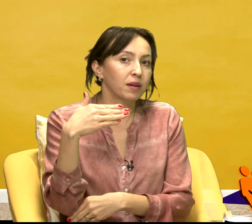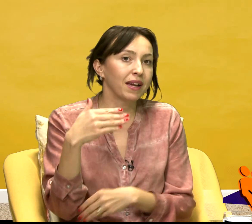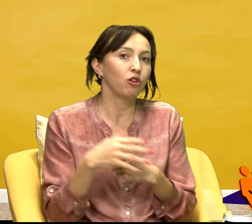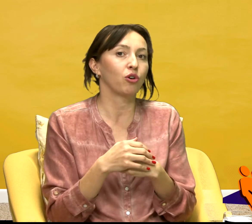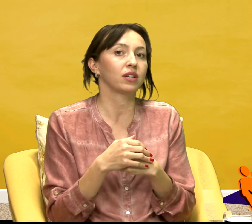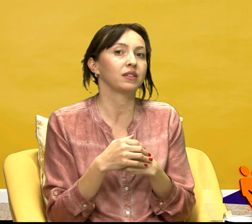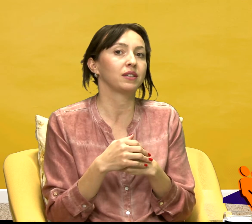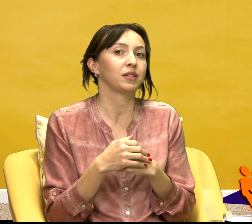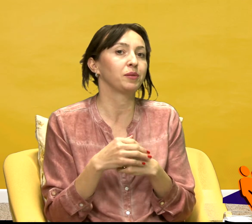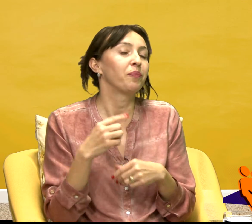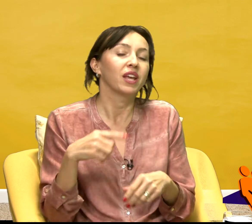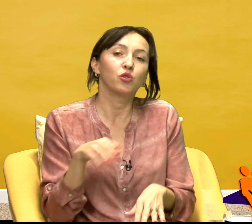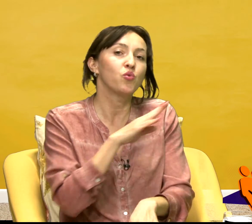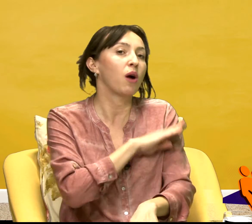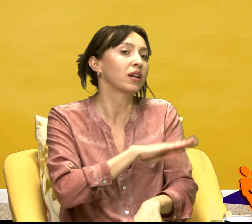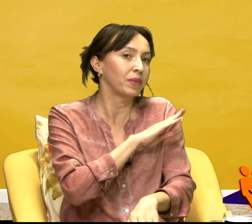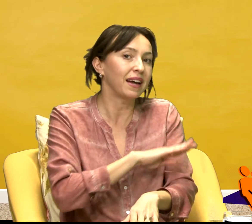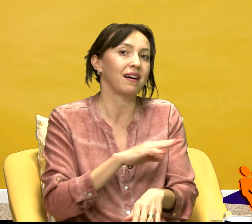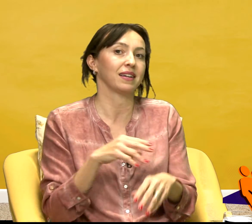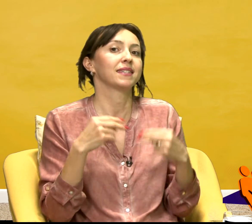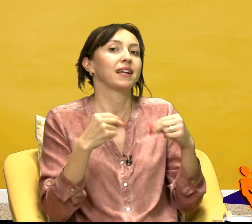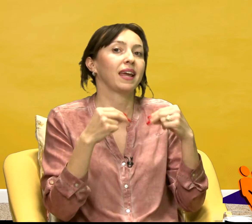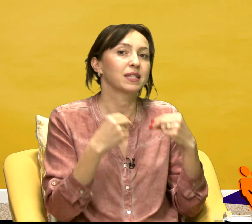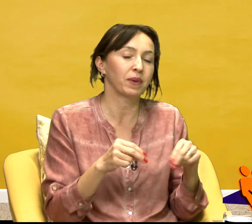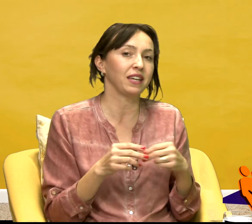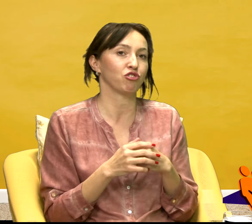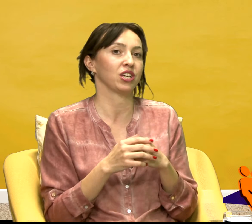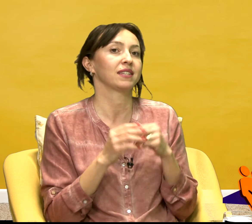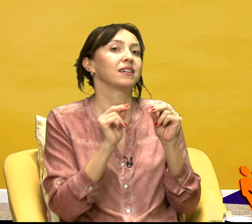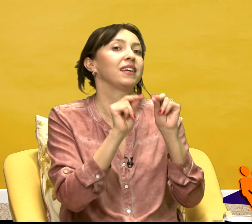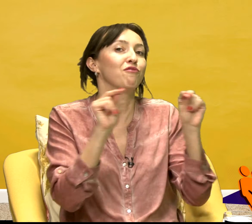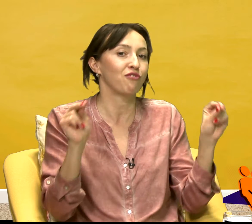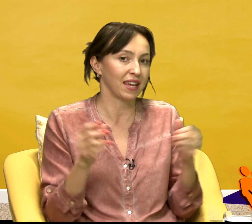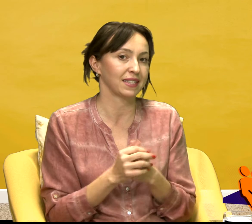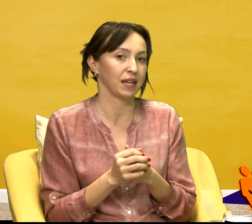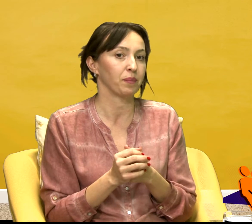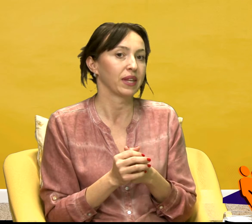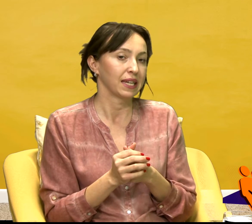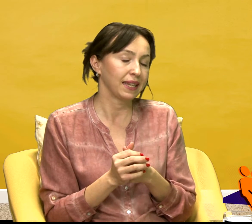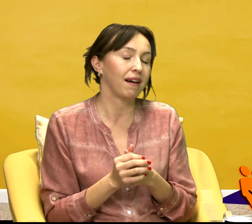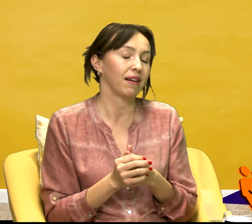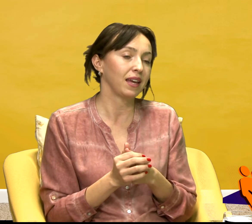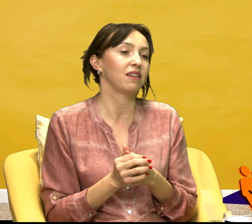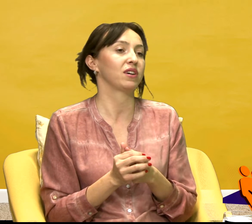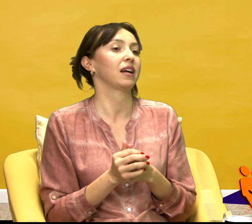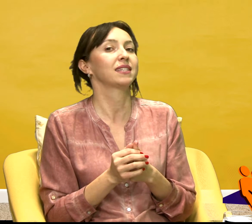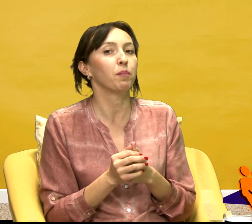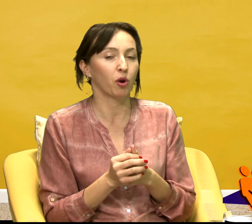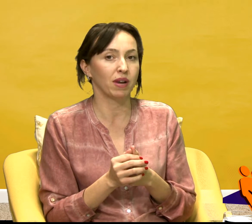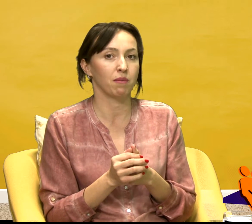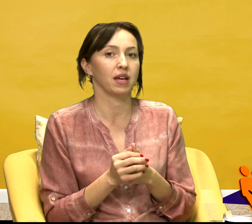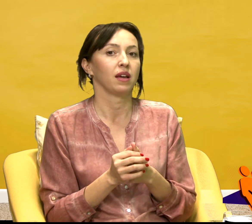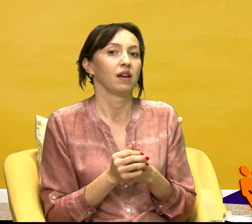Majoritatea firmelor nu au răbdare să le explice, să îi învețe. Da, e adevărat,